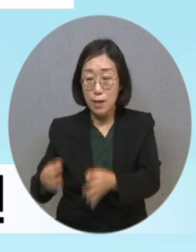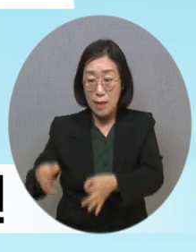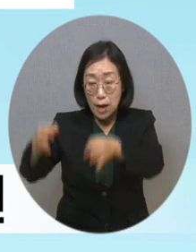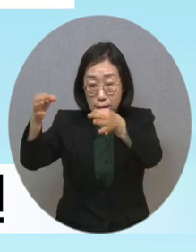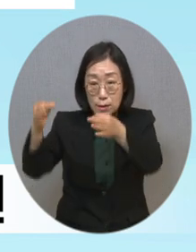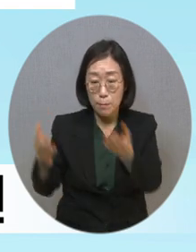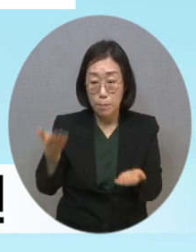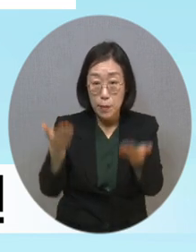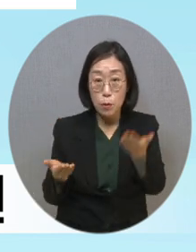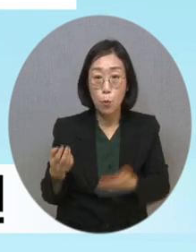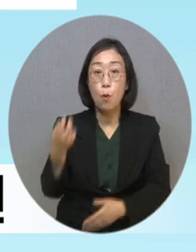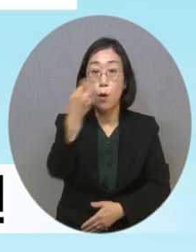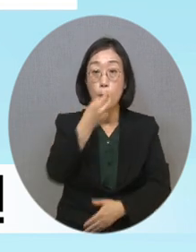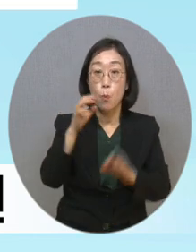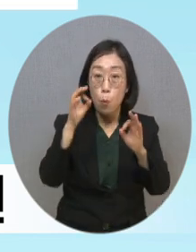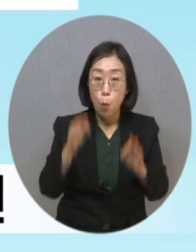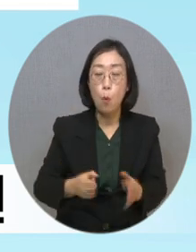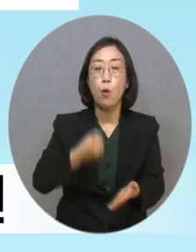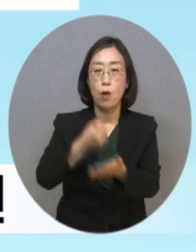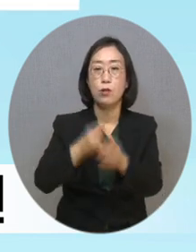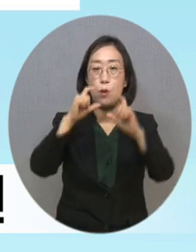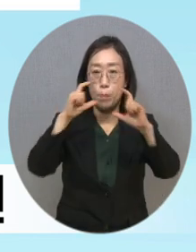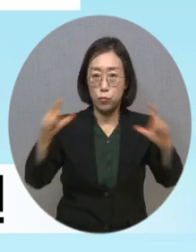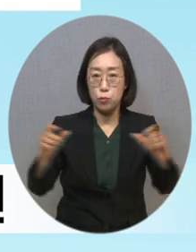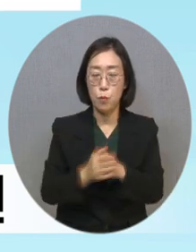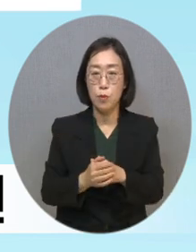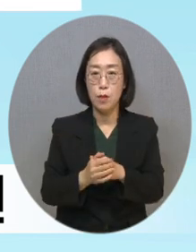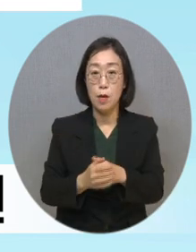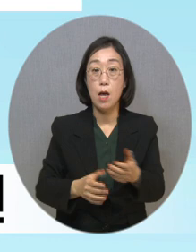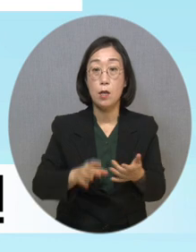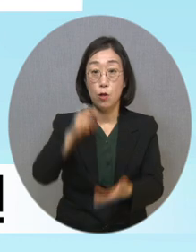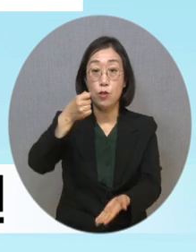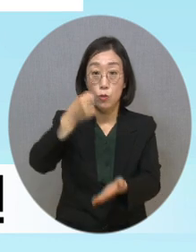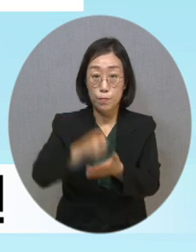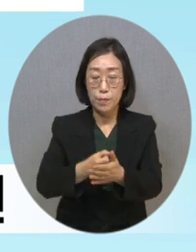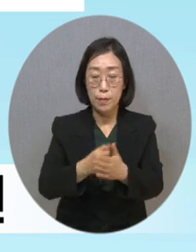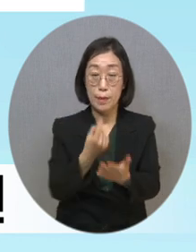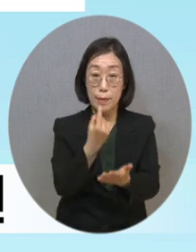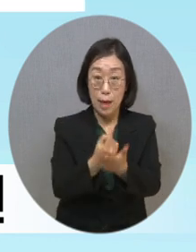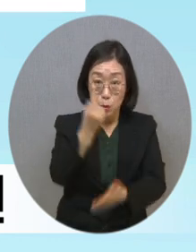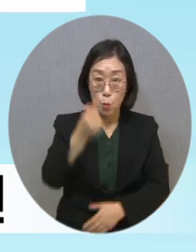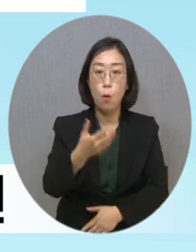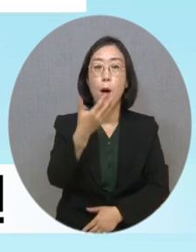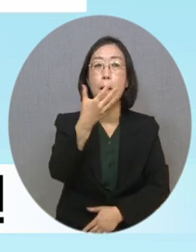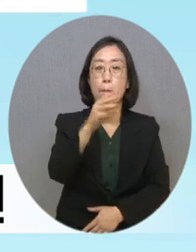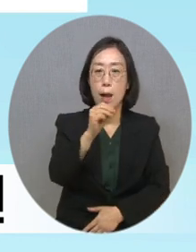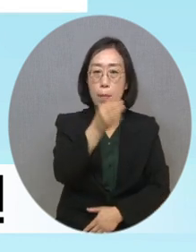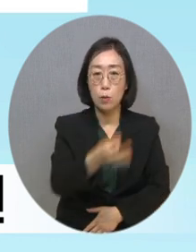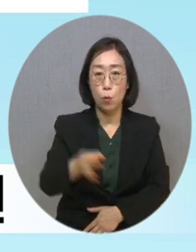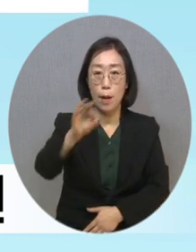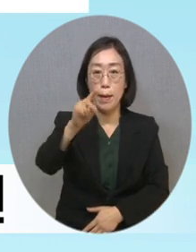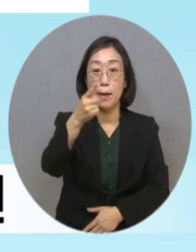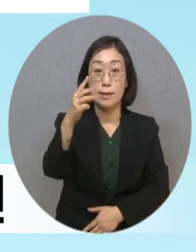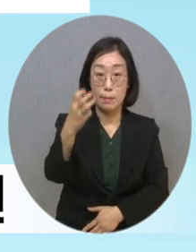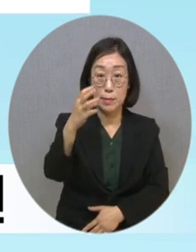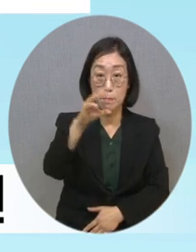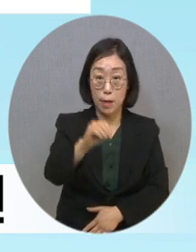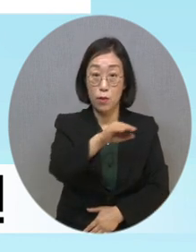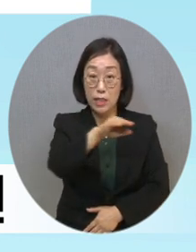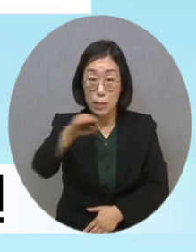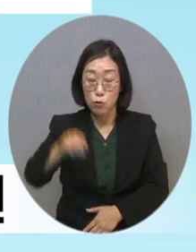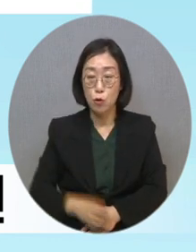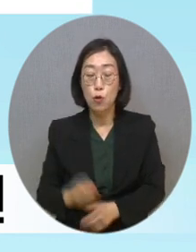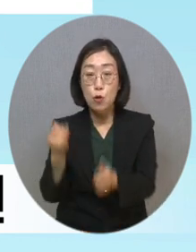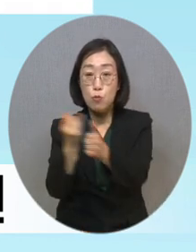고려해 고시하는 올해 장애인 연금 선정 기준 액도 단독 가구는 8만 원 오은 130만 원 부부 가구는